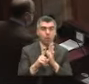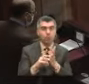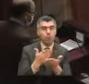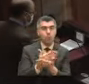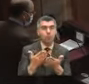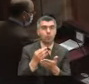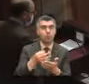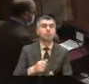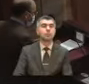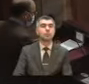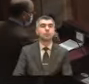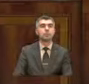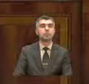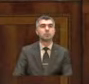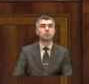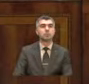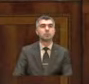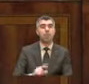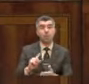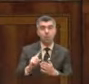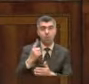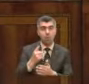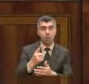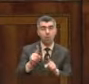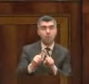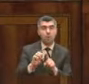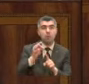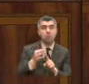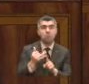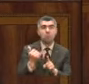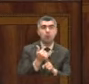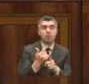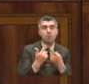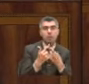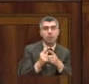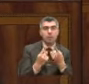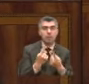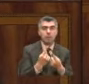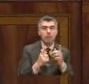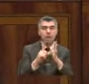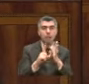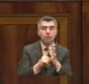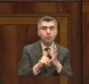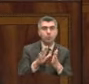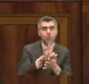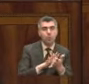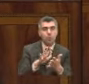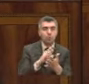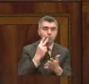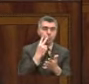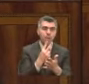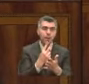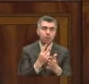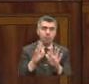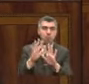بهذا المجال، منها أولا التطبيق الحازم لمقتضيات قانون التقييم البيئي والمراقبة